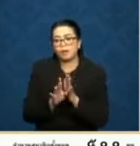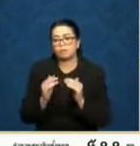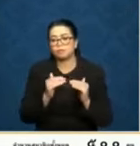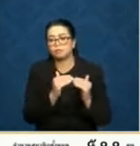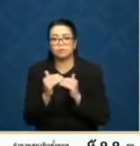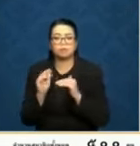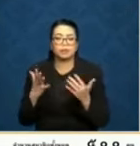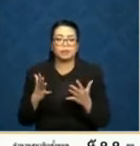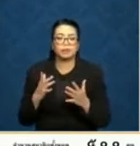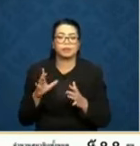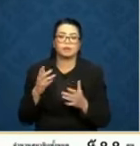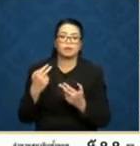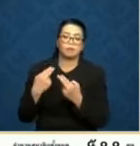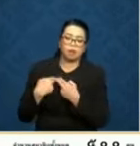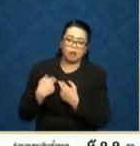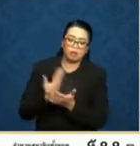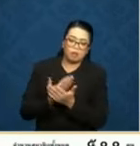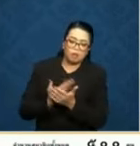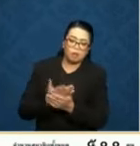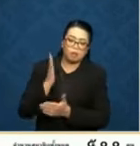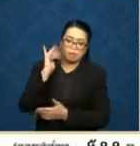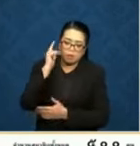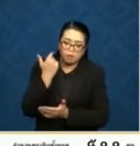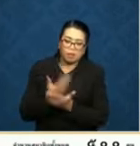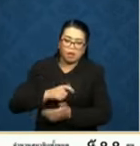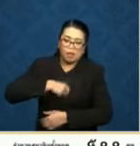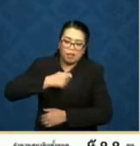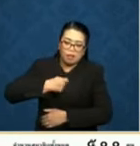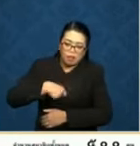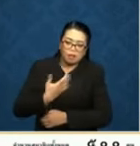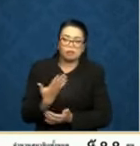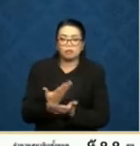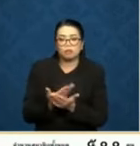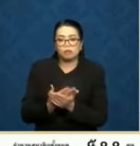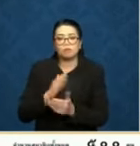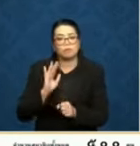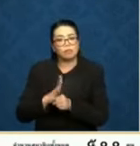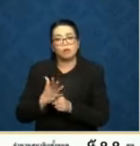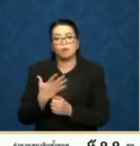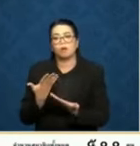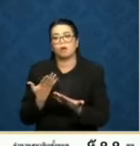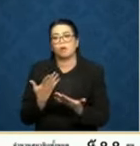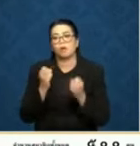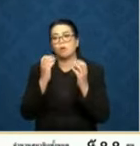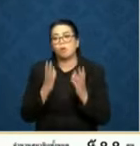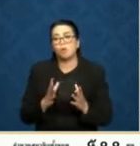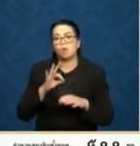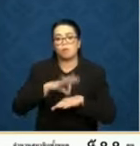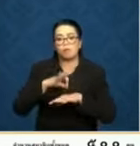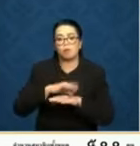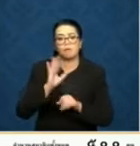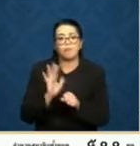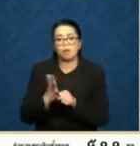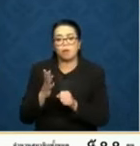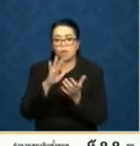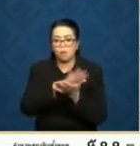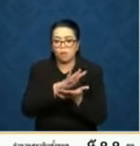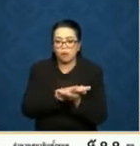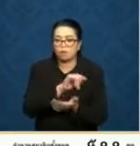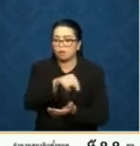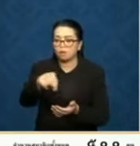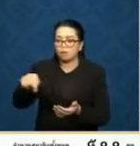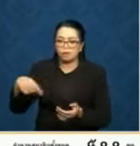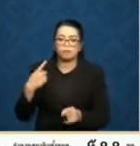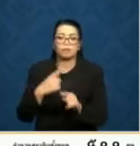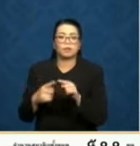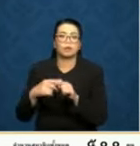มันยงเป็นเรื่องของภาระค่าใช้จ่ายของผู้ปกรองมันยงเป็เรื่องของคามขาดแครนของครูที่อยู่ในแต่ลรงเรีนมันยังเป็